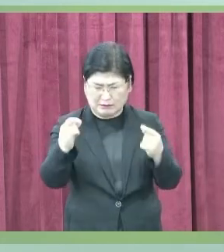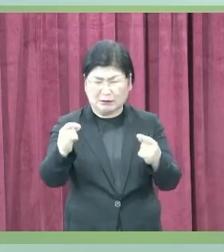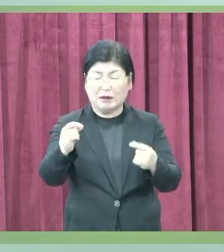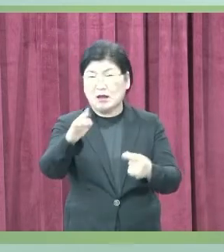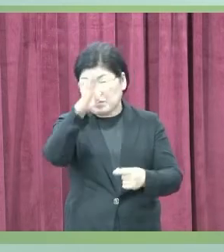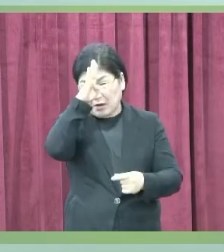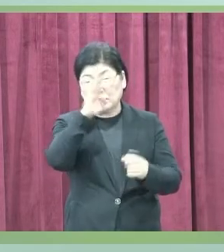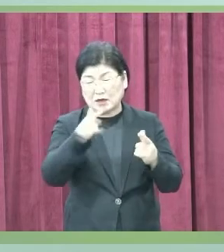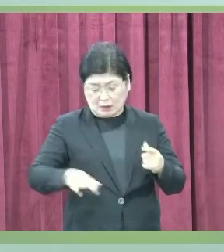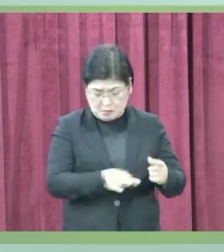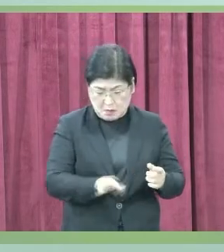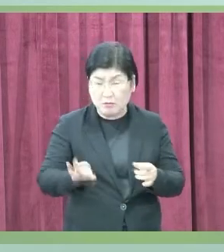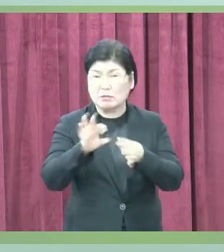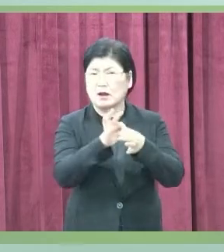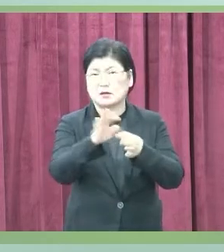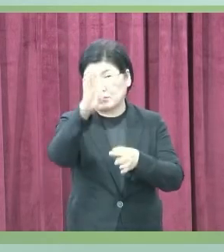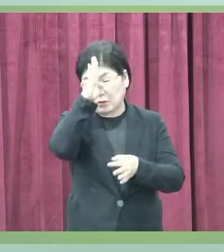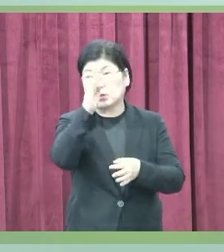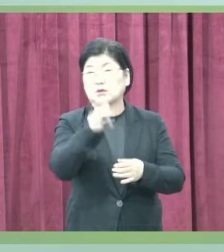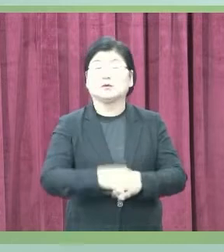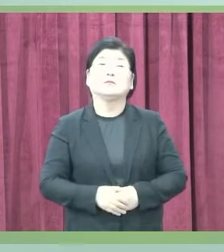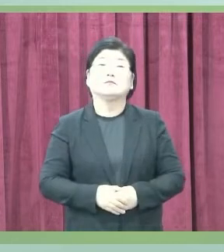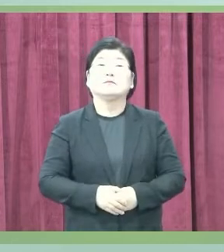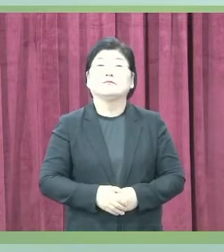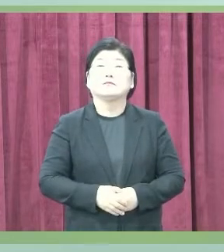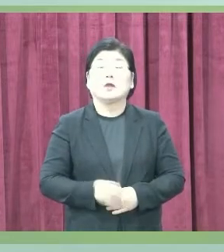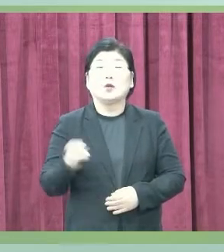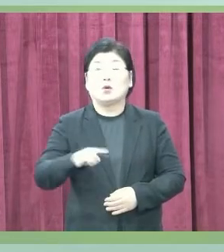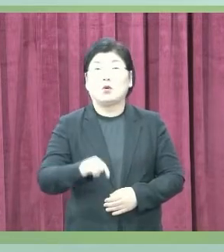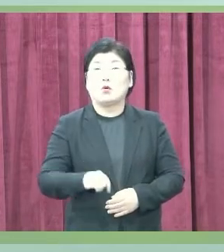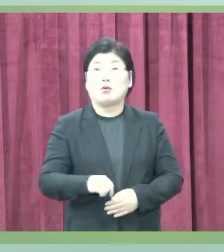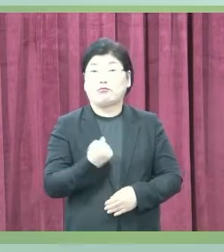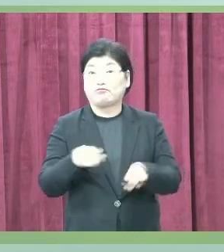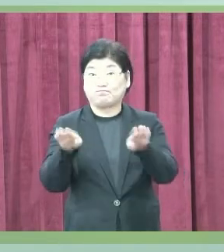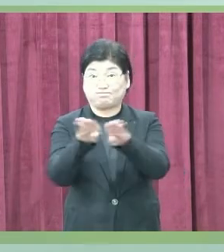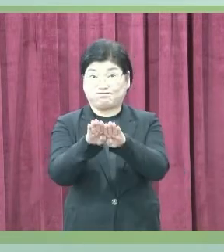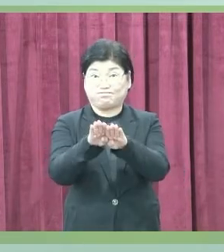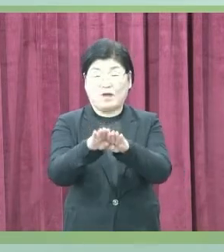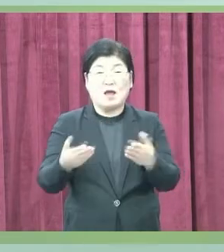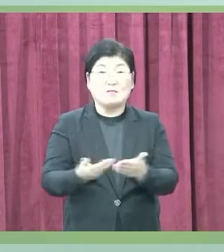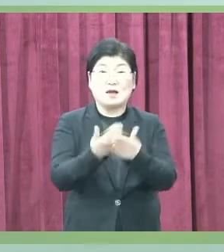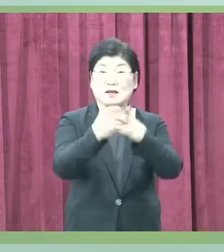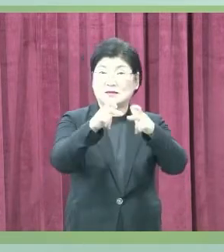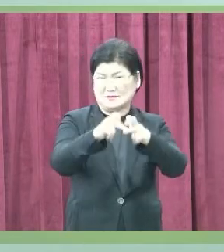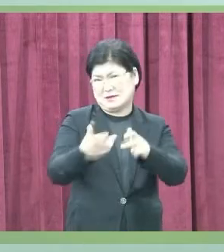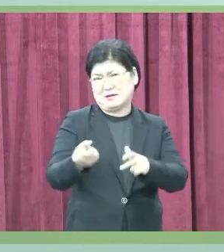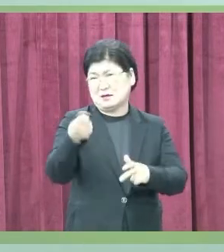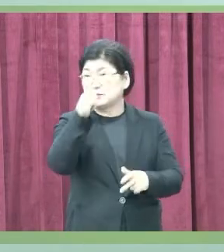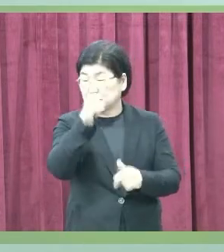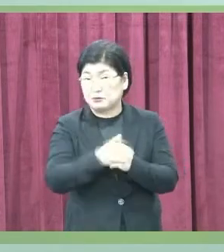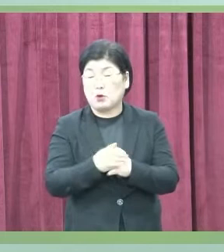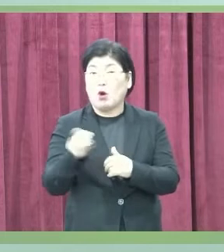여러 가지 만성 질환 갖고 있음을 볼 수 있습니다. 예, 자폐, 예, 발달 장애 갖고 있고요.